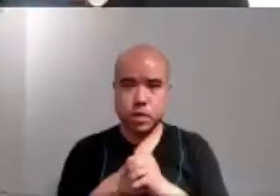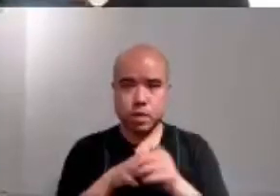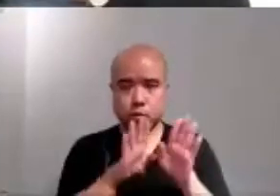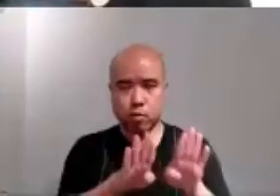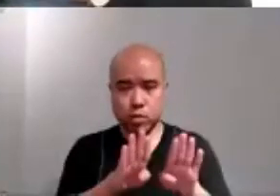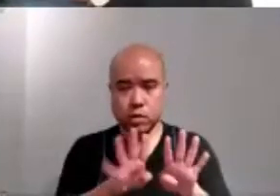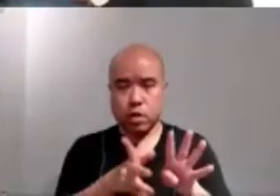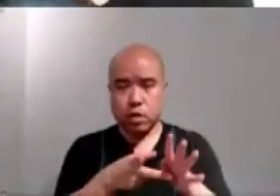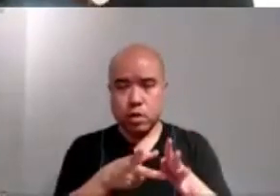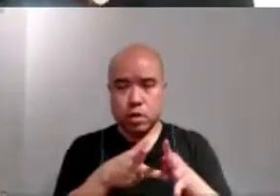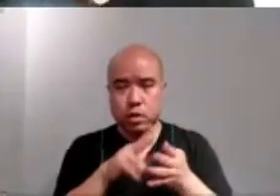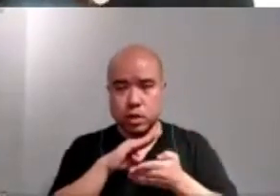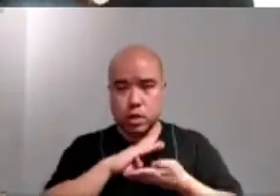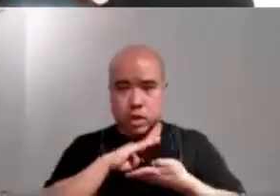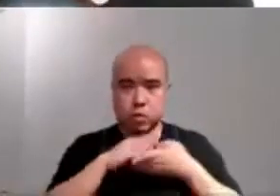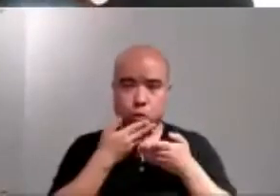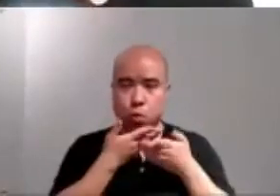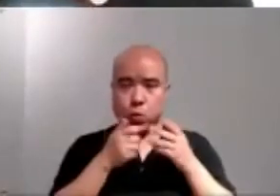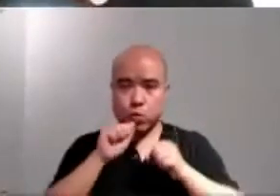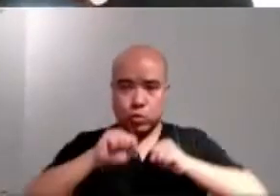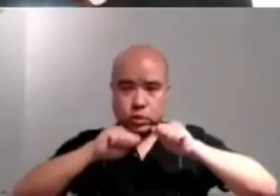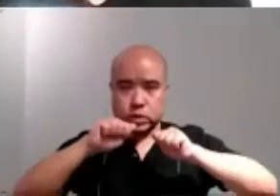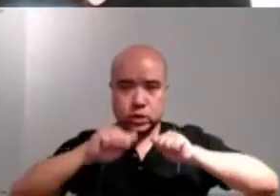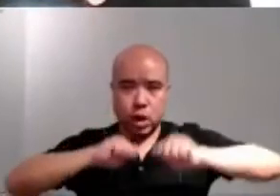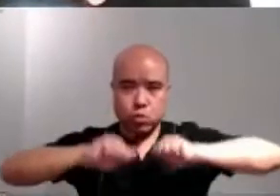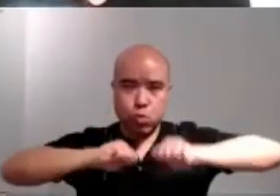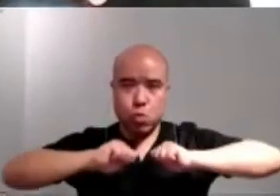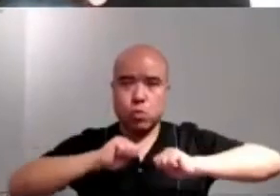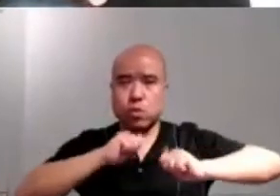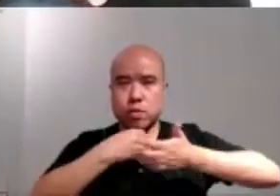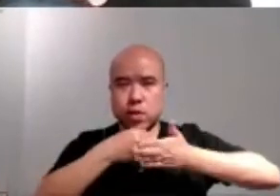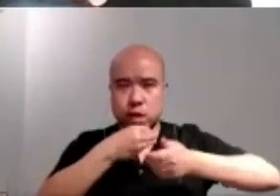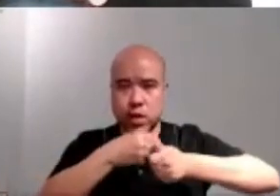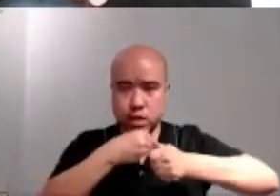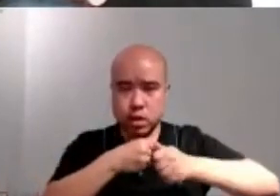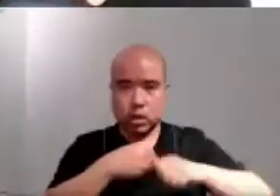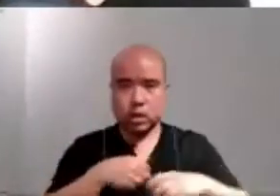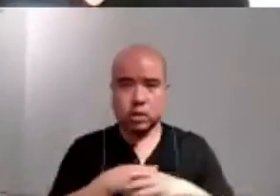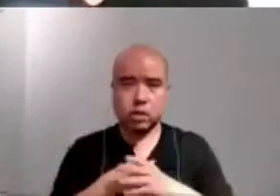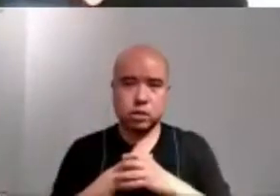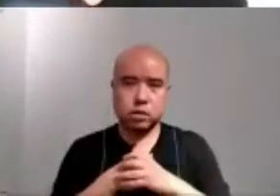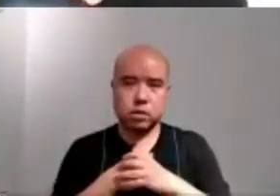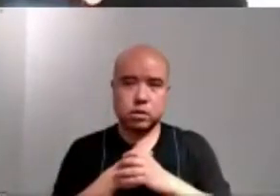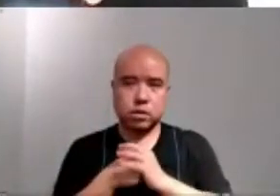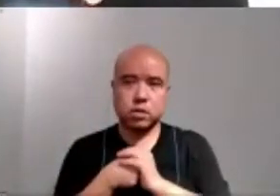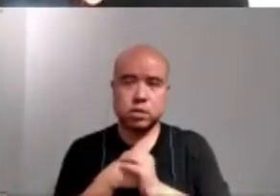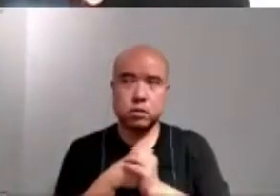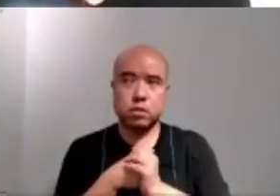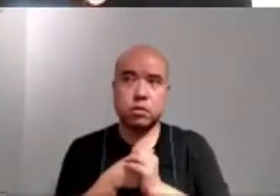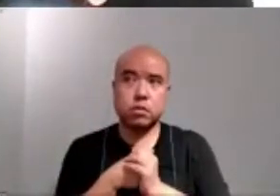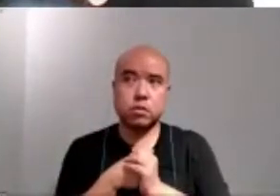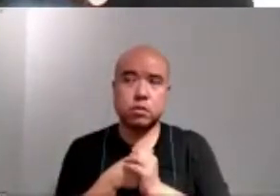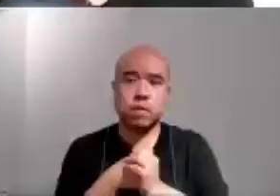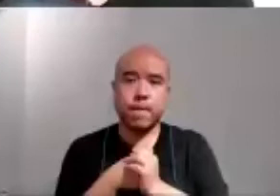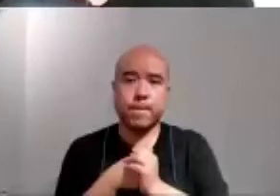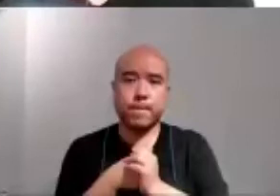啦，同埋商品上边嘅话，我哋就会重新为佢嘅商品去提供一个全新嘅包